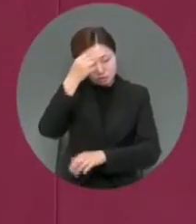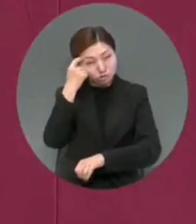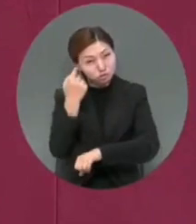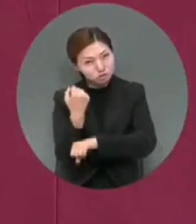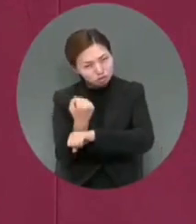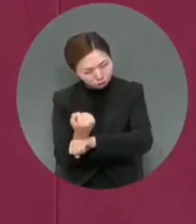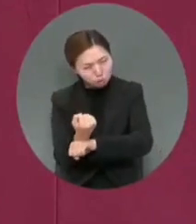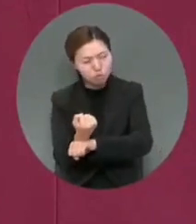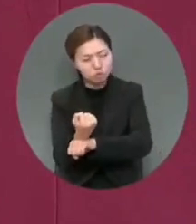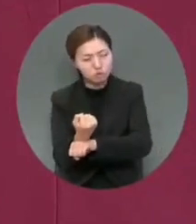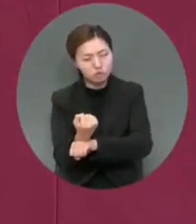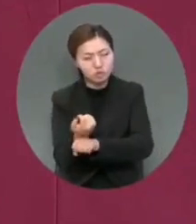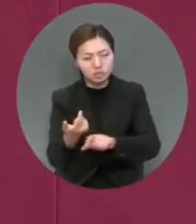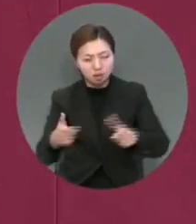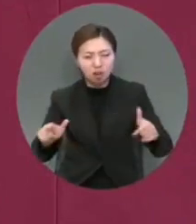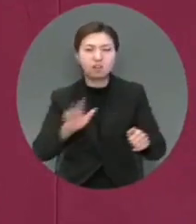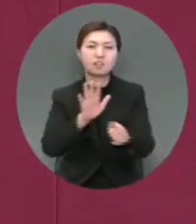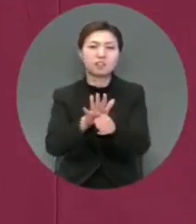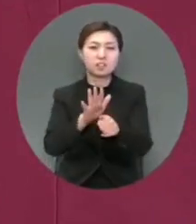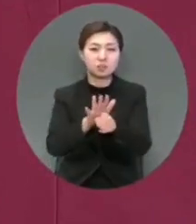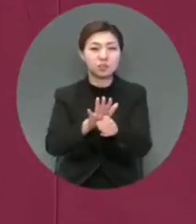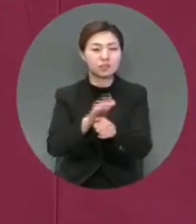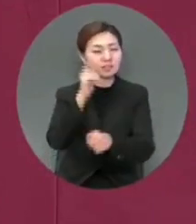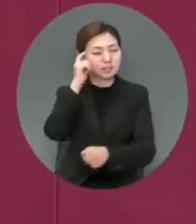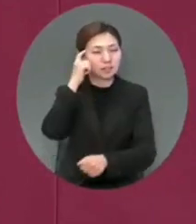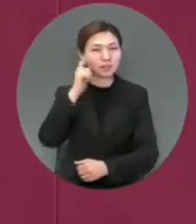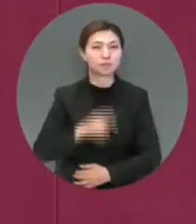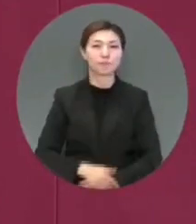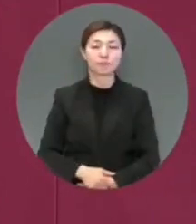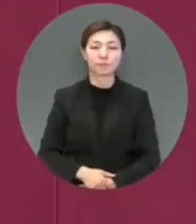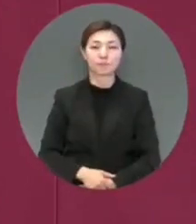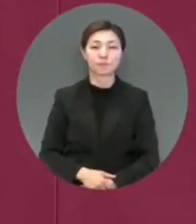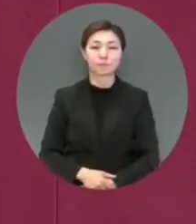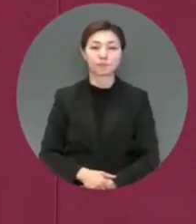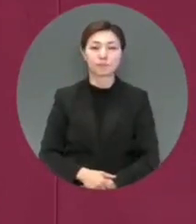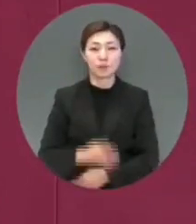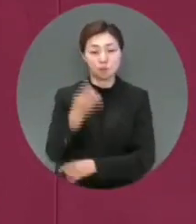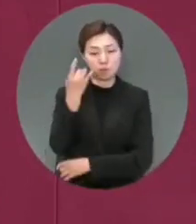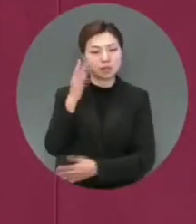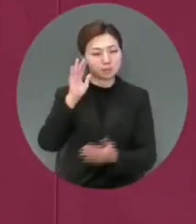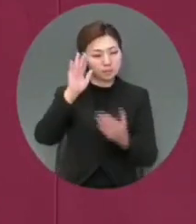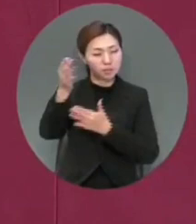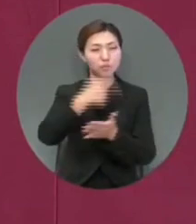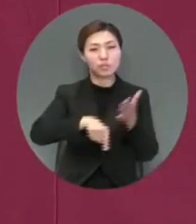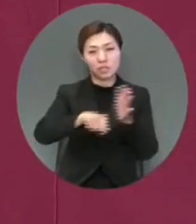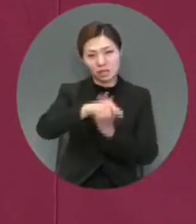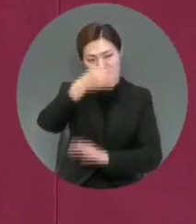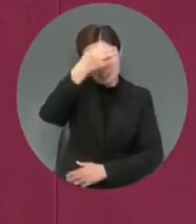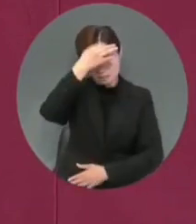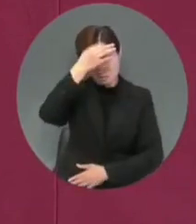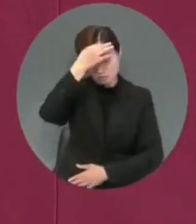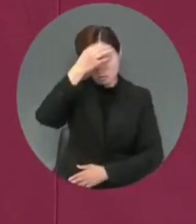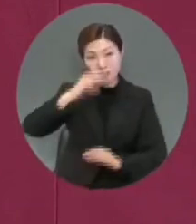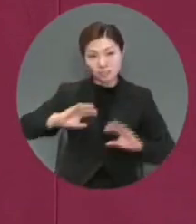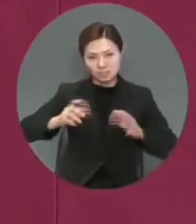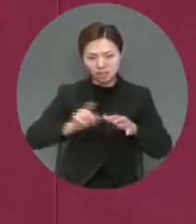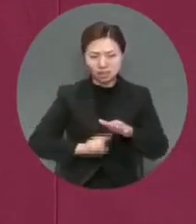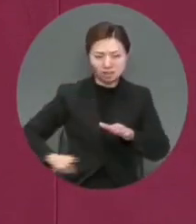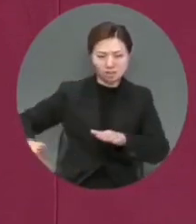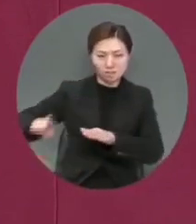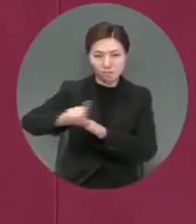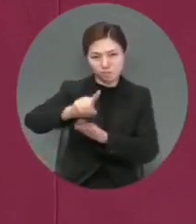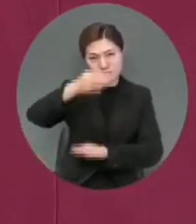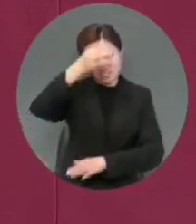연구에도 지원하고자 합니다. 원천 기술, 차세대 기술, 최첨단 선도 분야에 대한